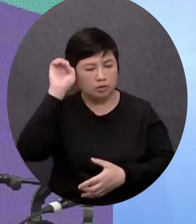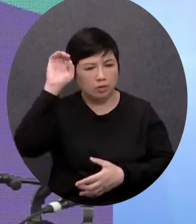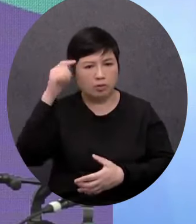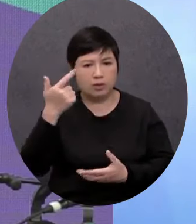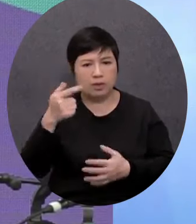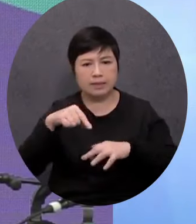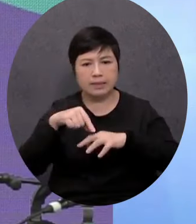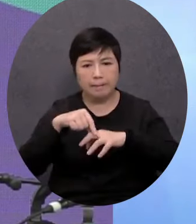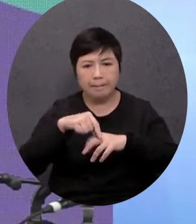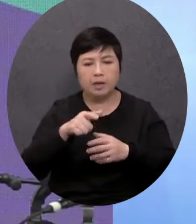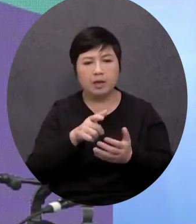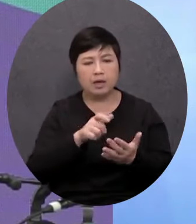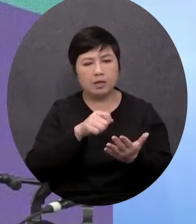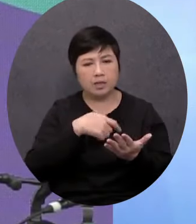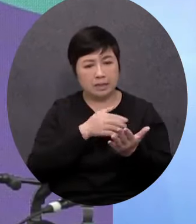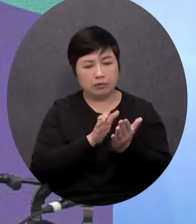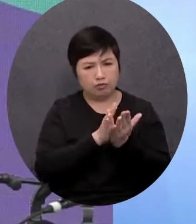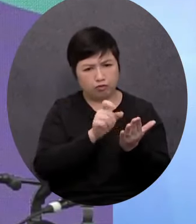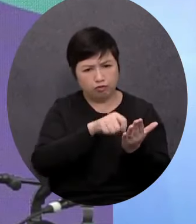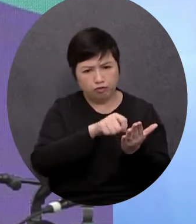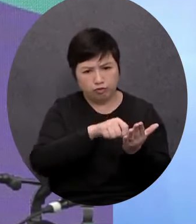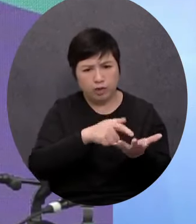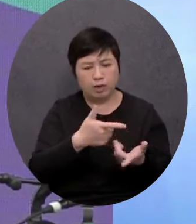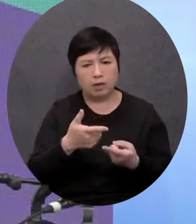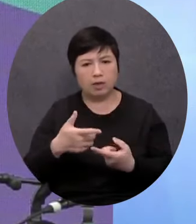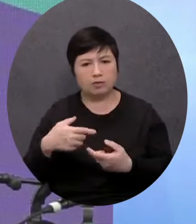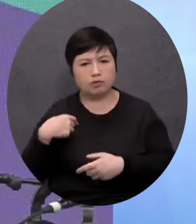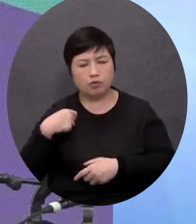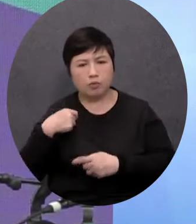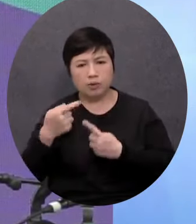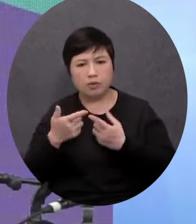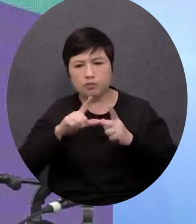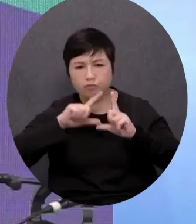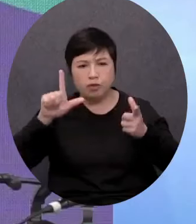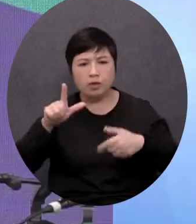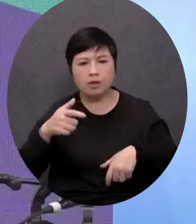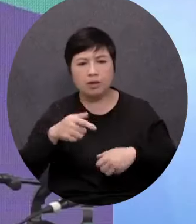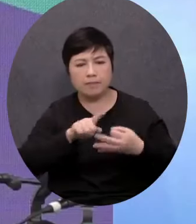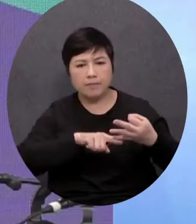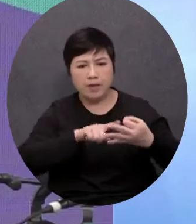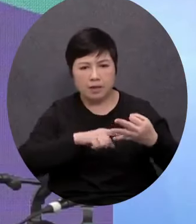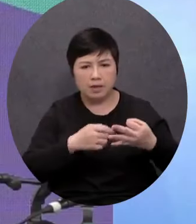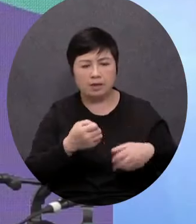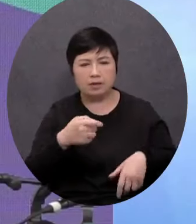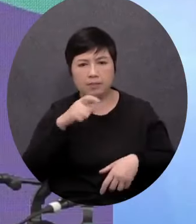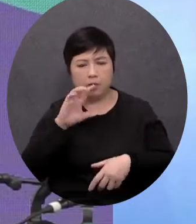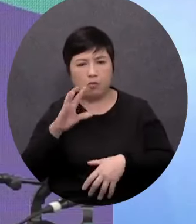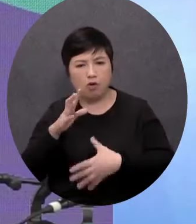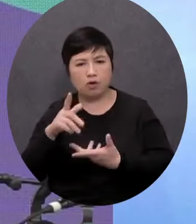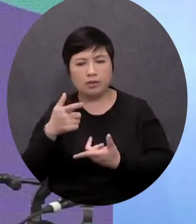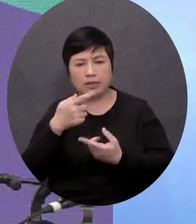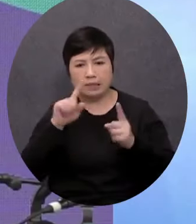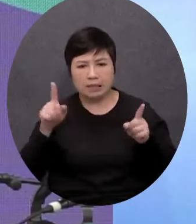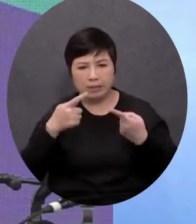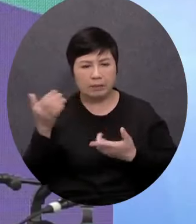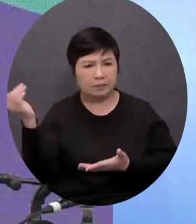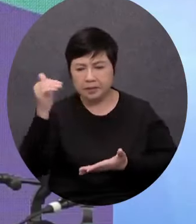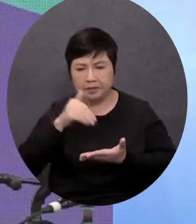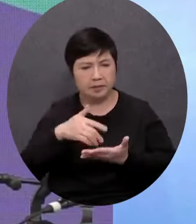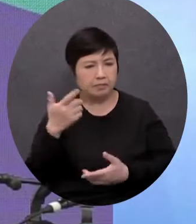庸的武侠小说是享誉华人的地区，顾家辉和黄沾的音乐至今仍然是经